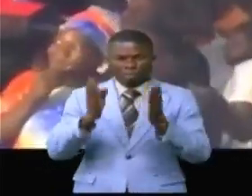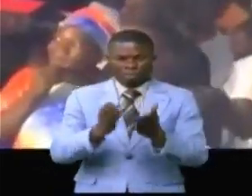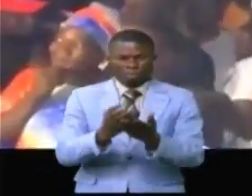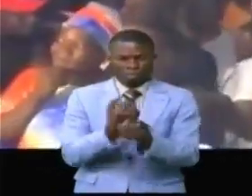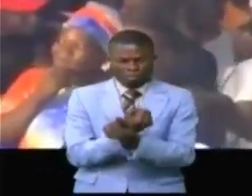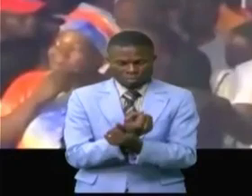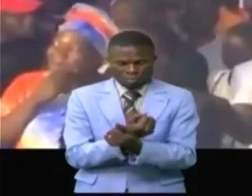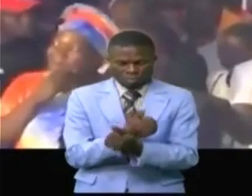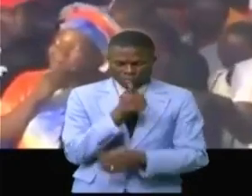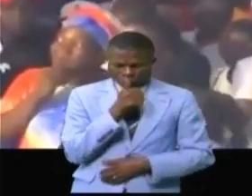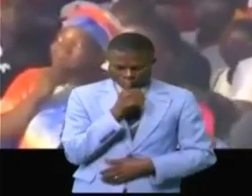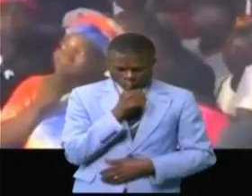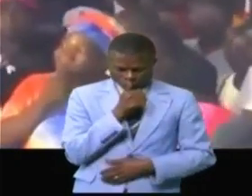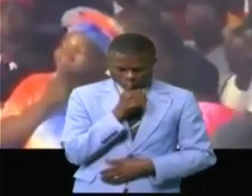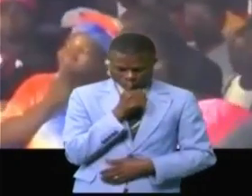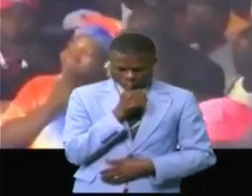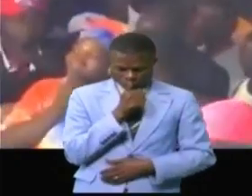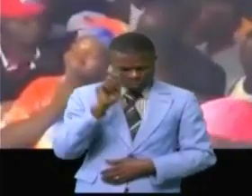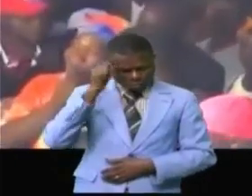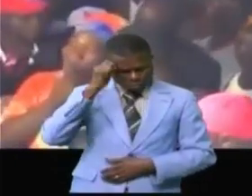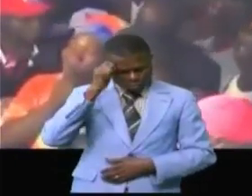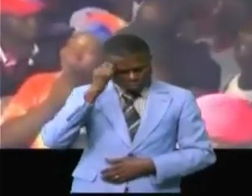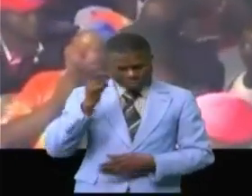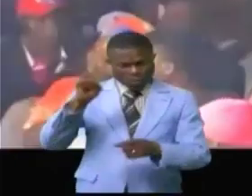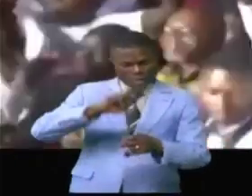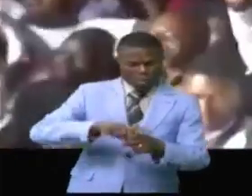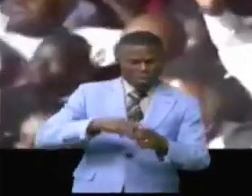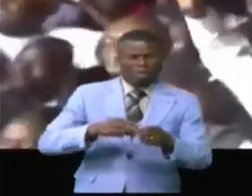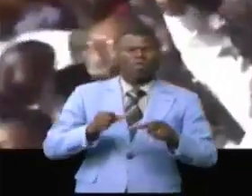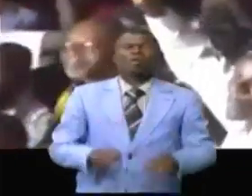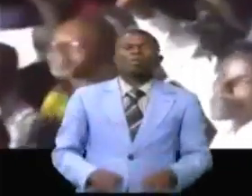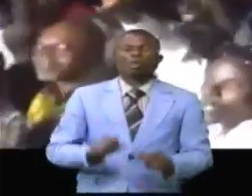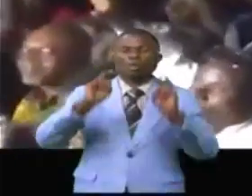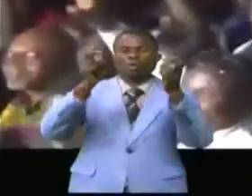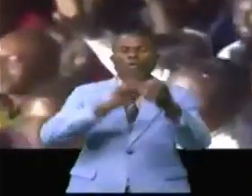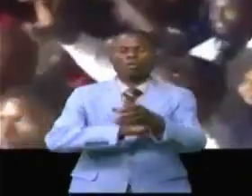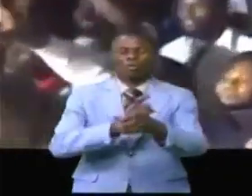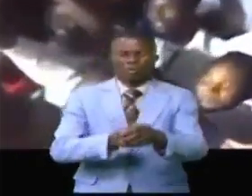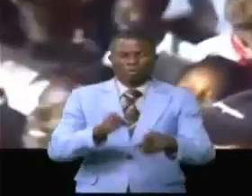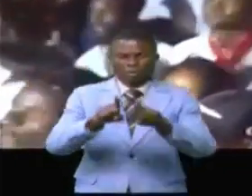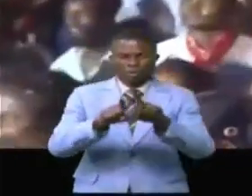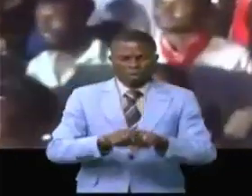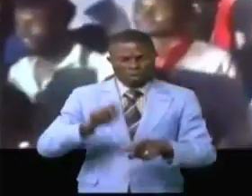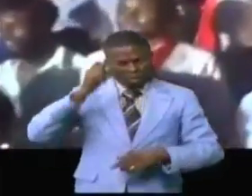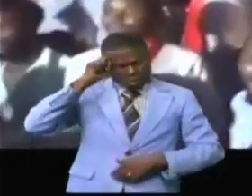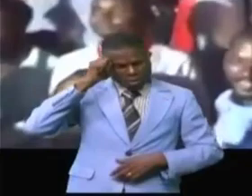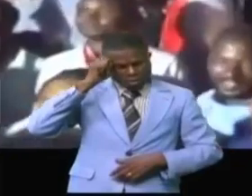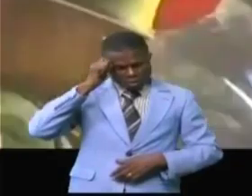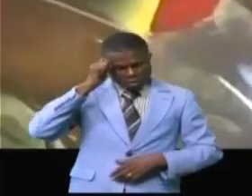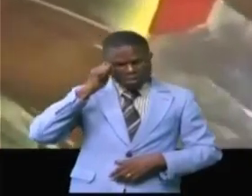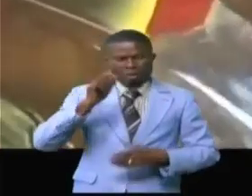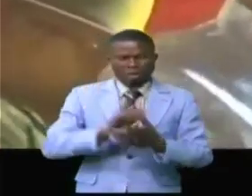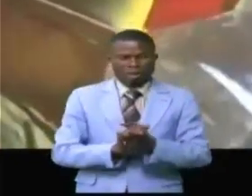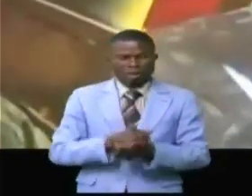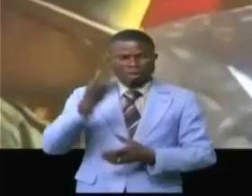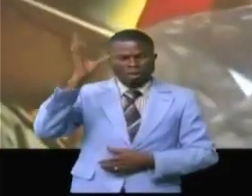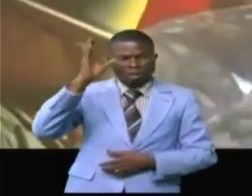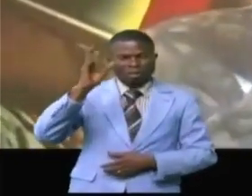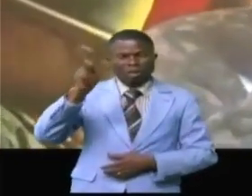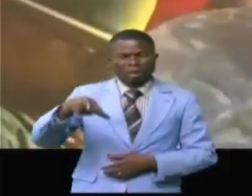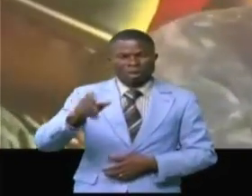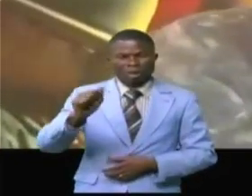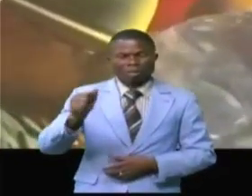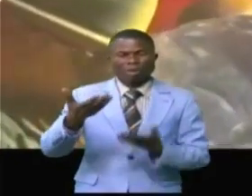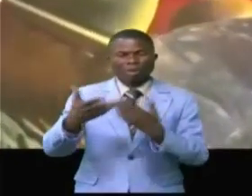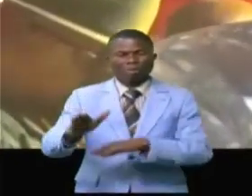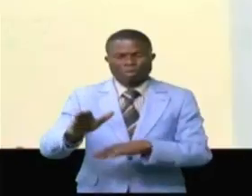observer une minute de silence en mémoire des victimes des tueries de Goma et également en mémoire du patriarche Pierre Paipai